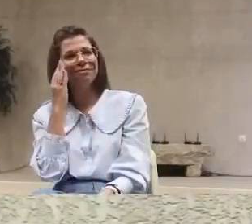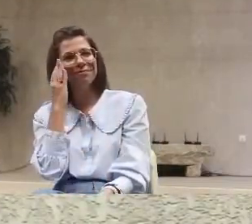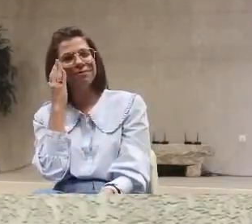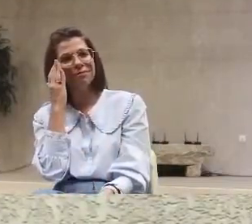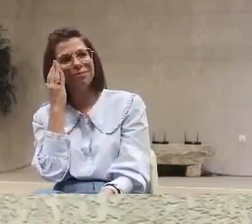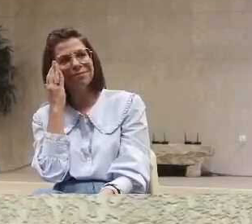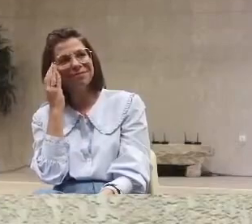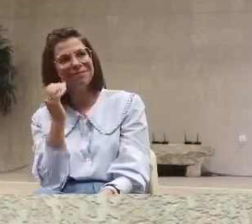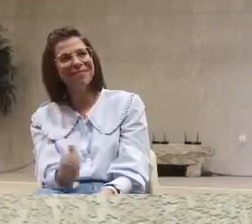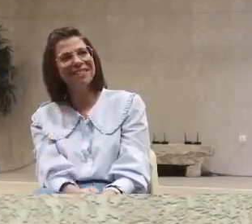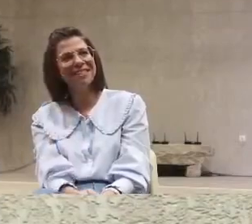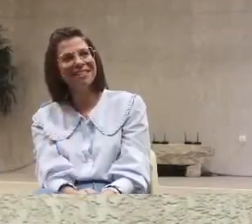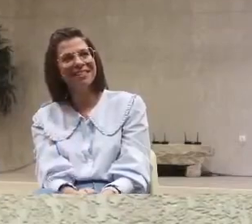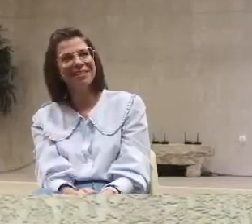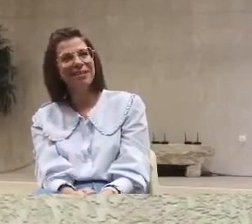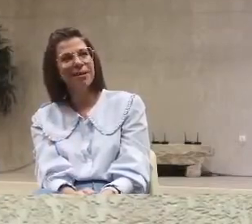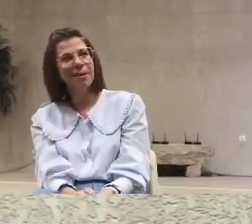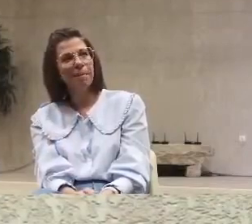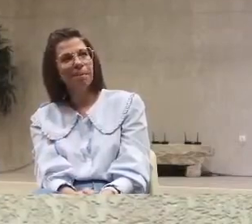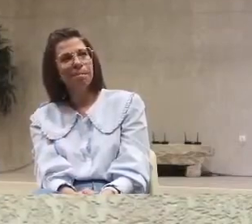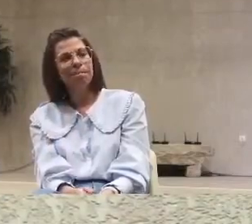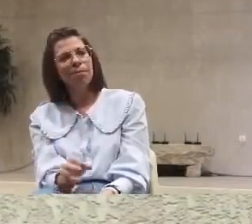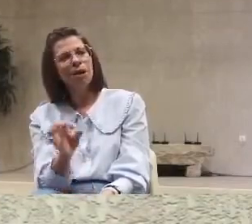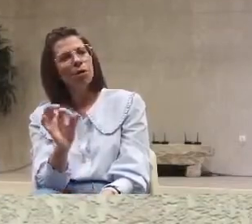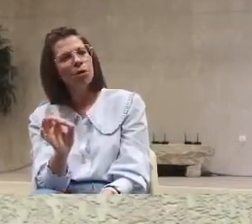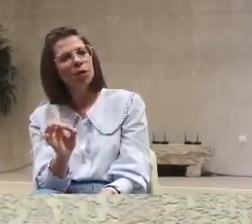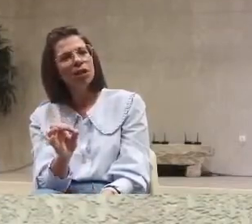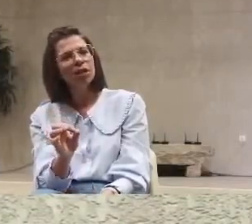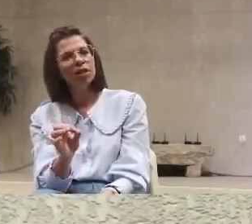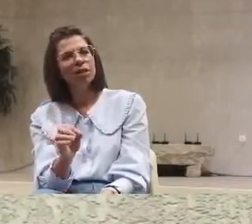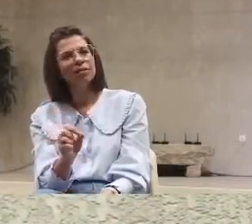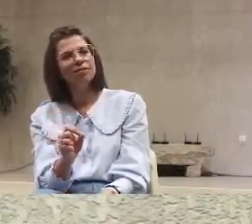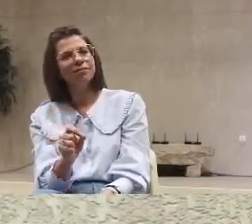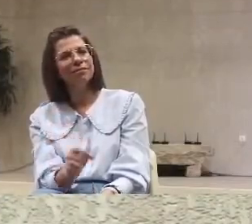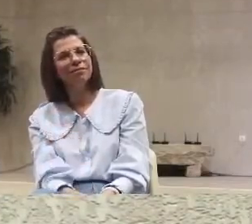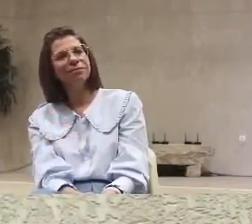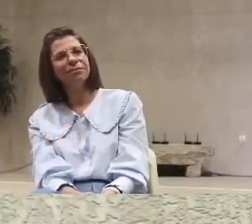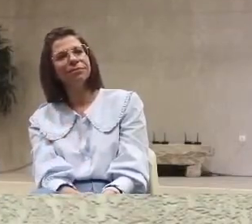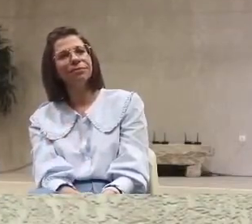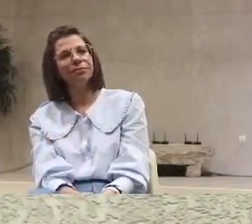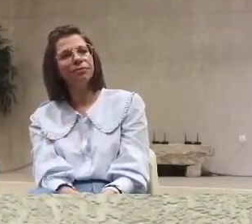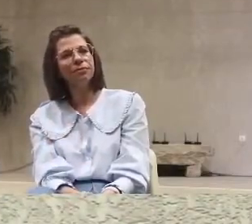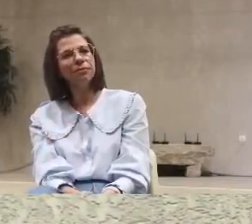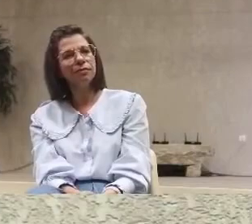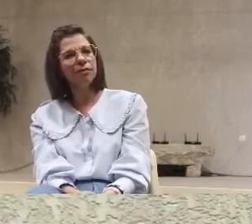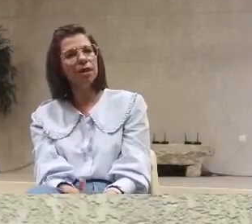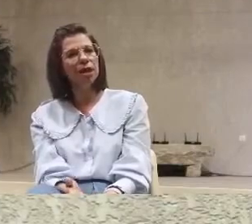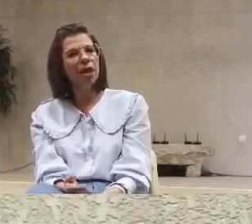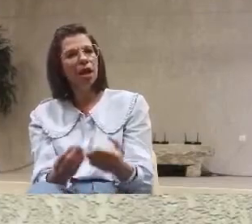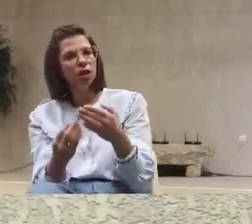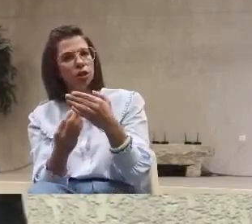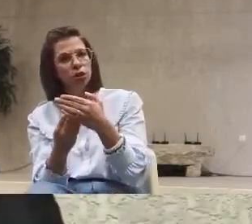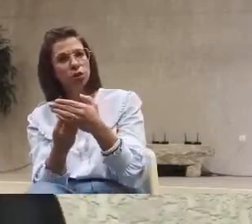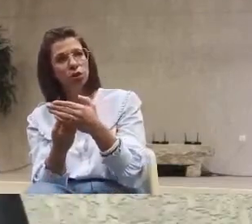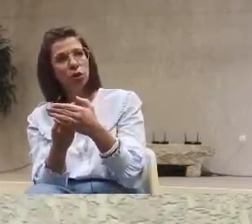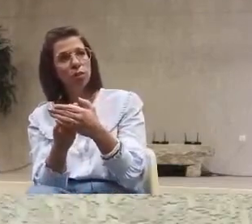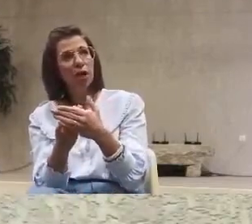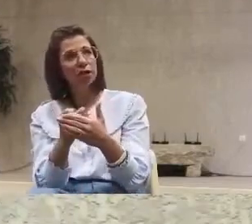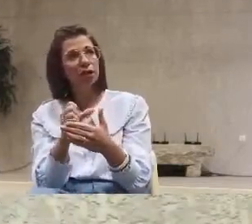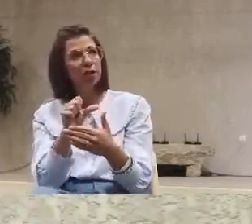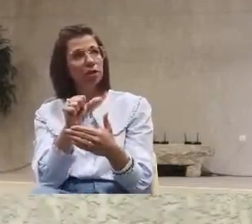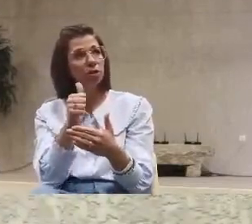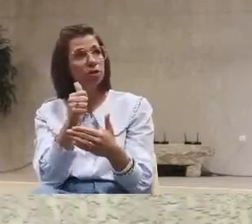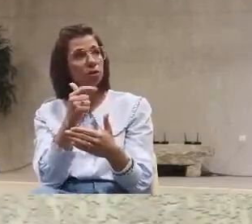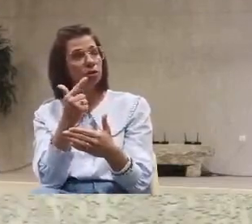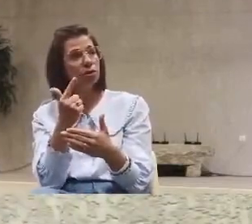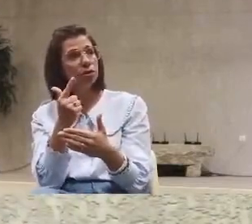'occasion à quelqu'un de se tourner vers Dieu et de prendre position pour le Seigneur de gloire qu'il lève sa main Alléluia Dieu vous